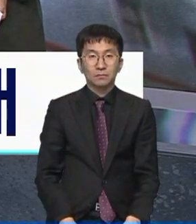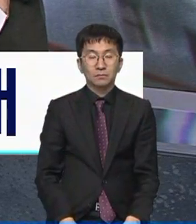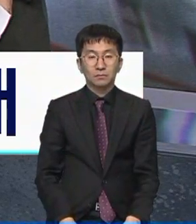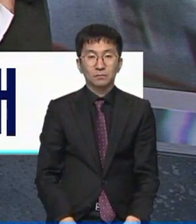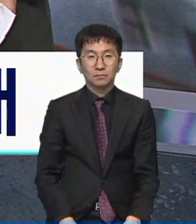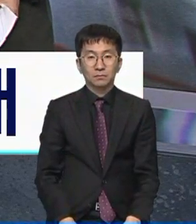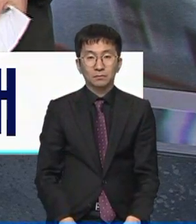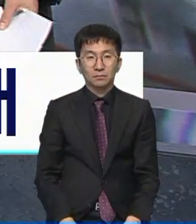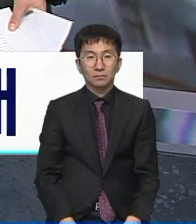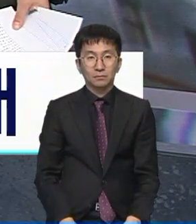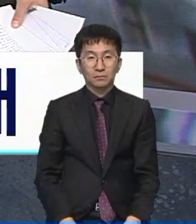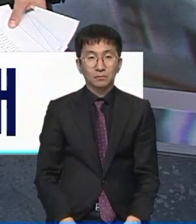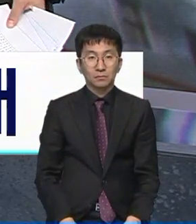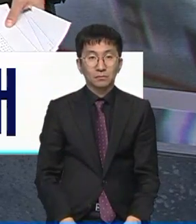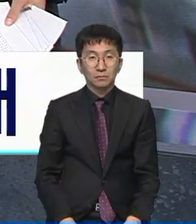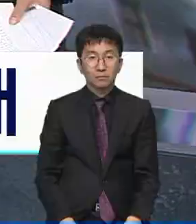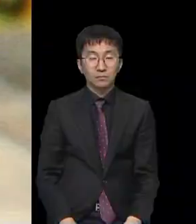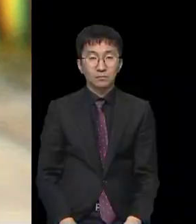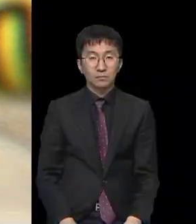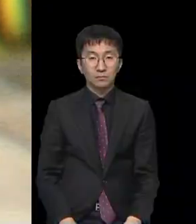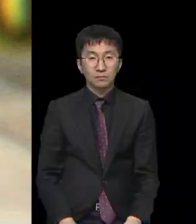자세히 전해드립니다.